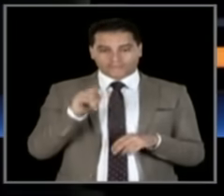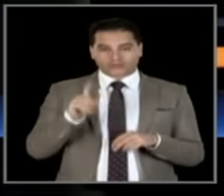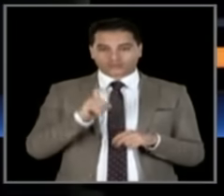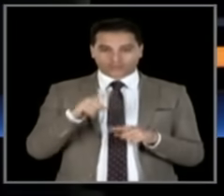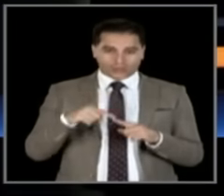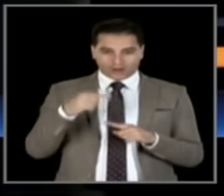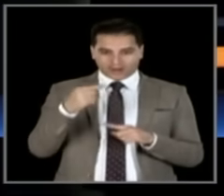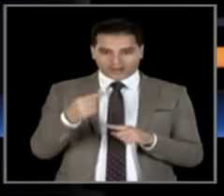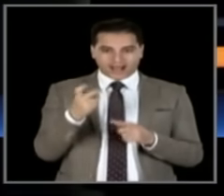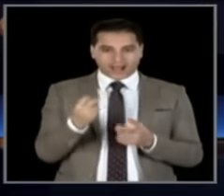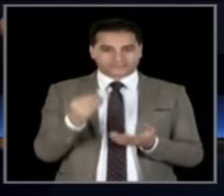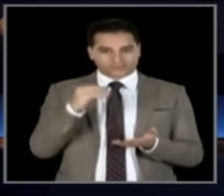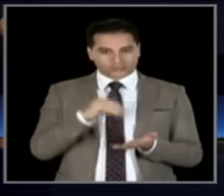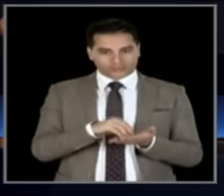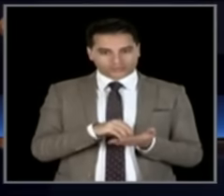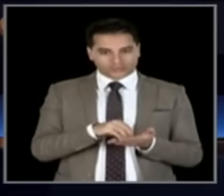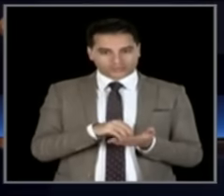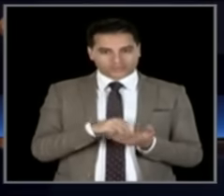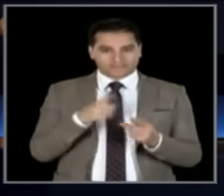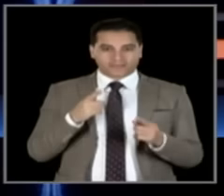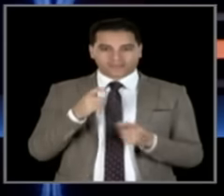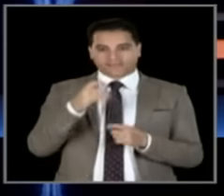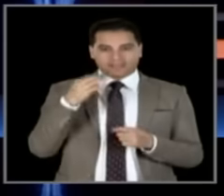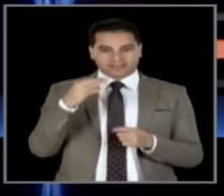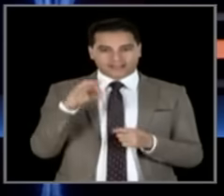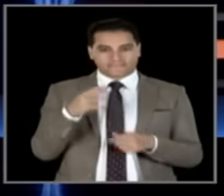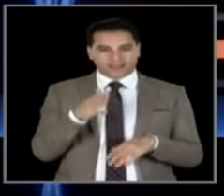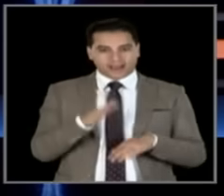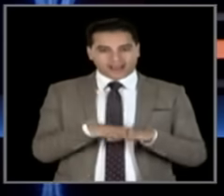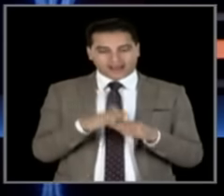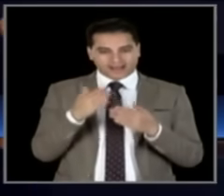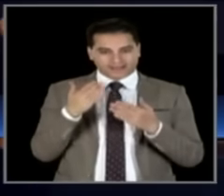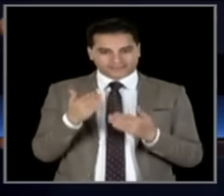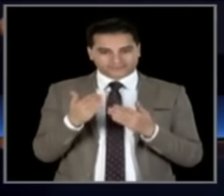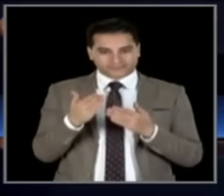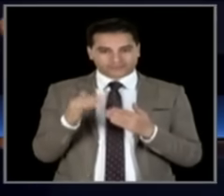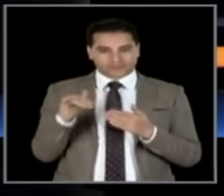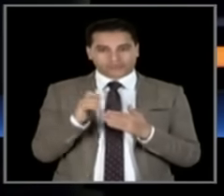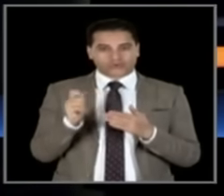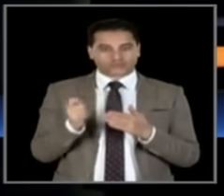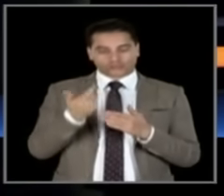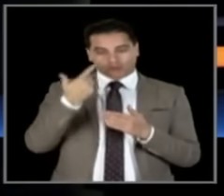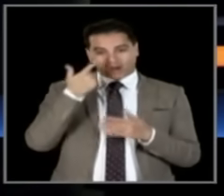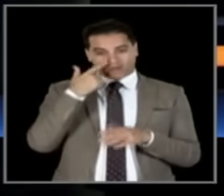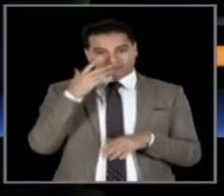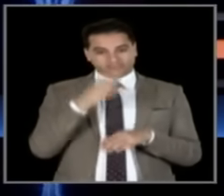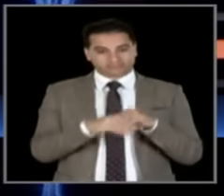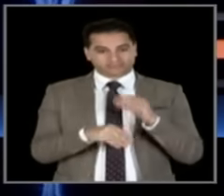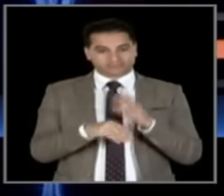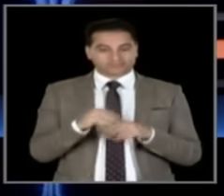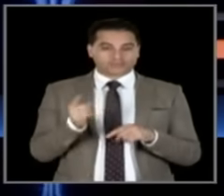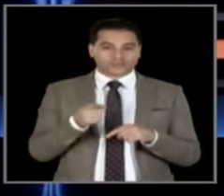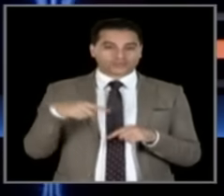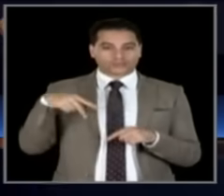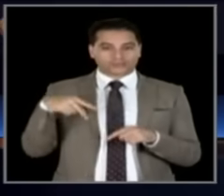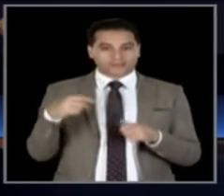جاي 25 نقطة، الهدف الذهبي الجولدن جول، ويعتمد على السرعة. ليكم انتوا